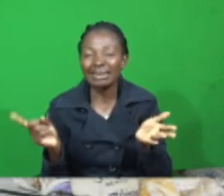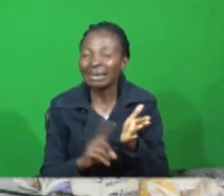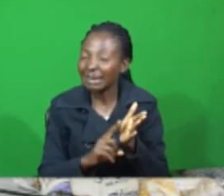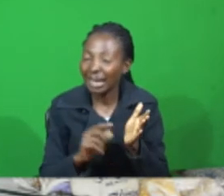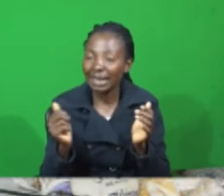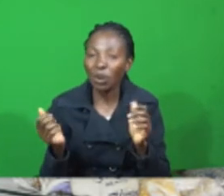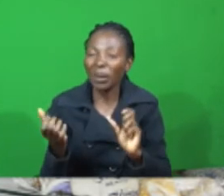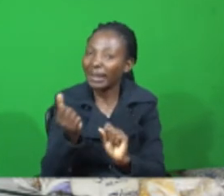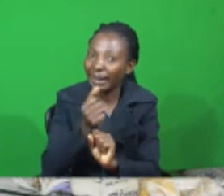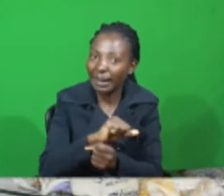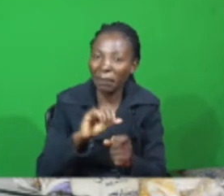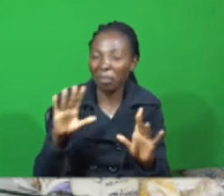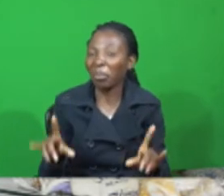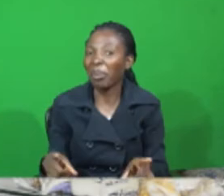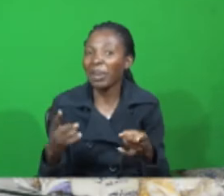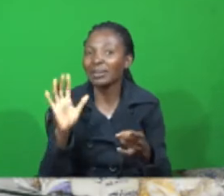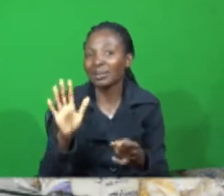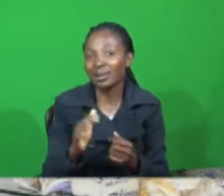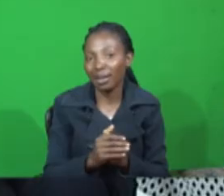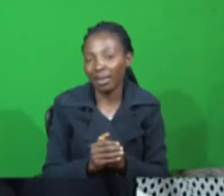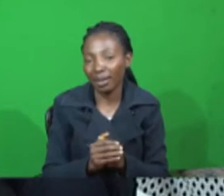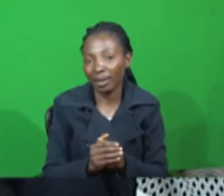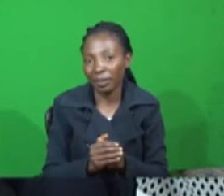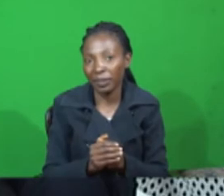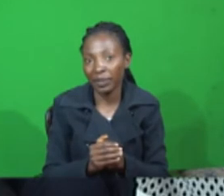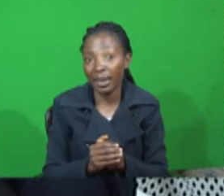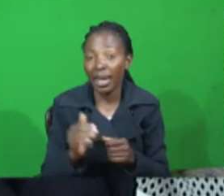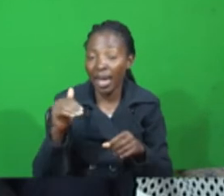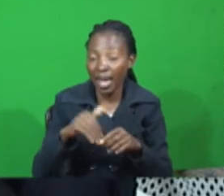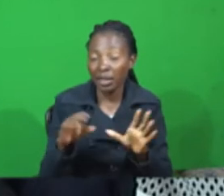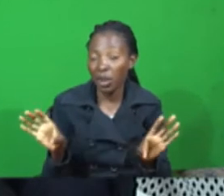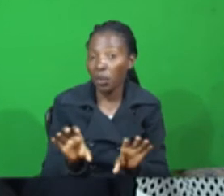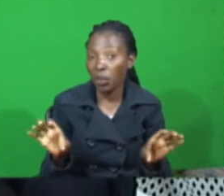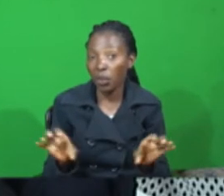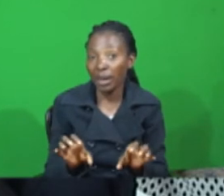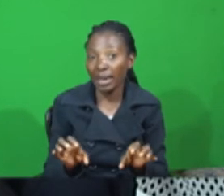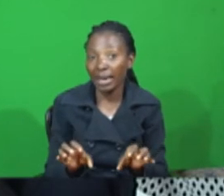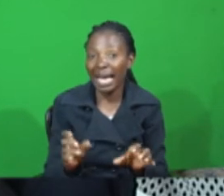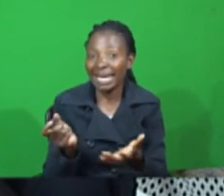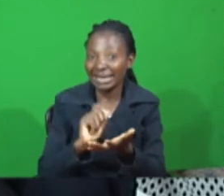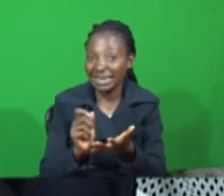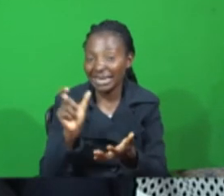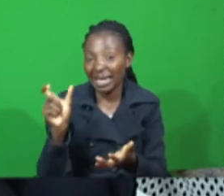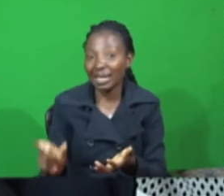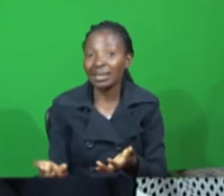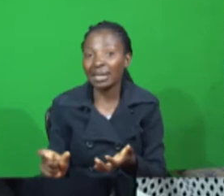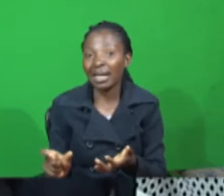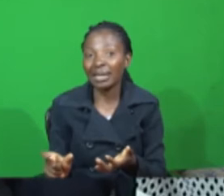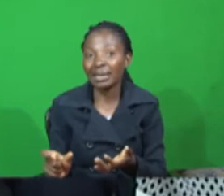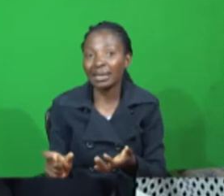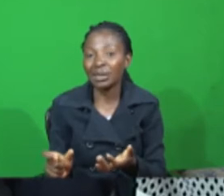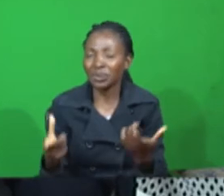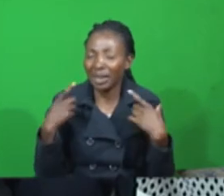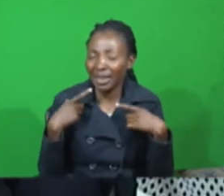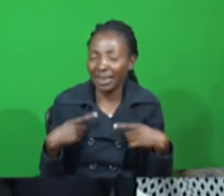mabhinya muchivabhinya muchivaita madzimai even kumabasa masekretari masekretari kuti